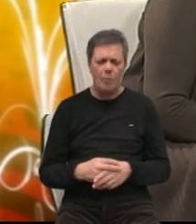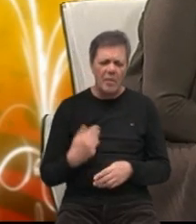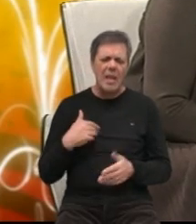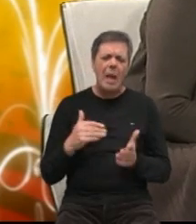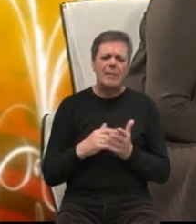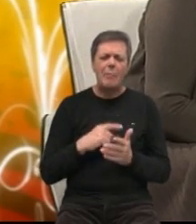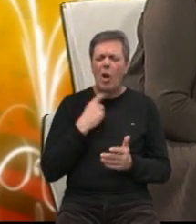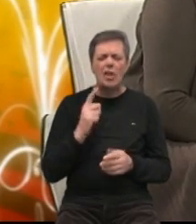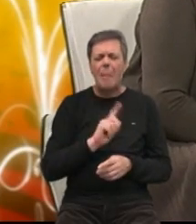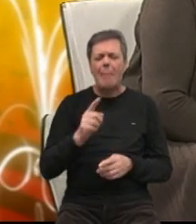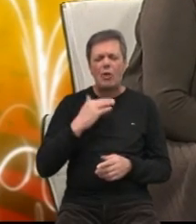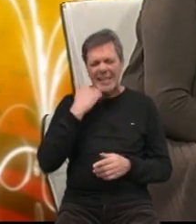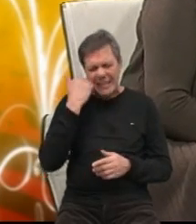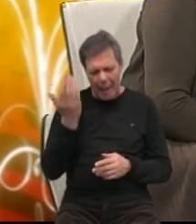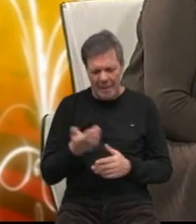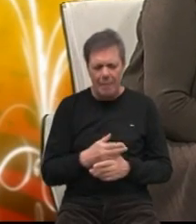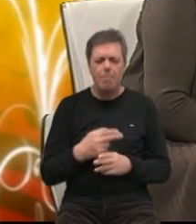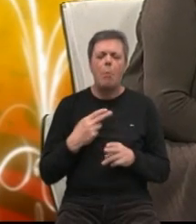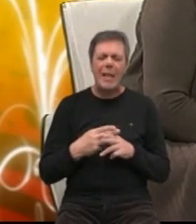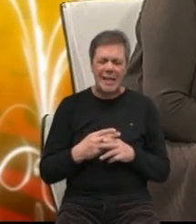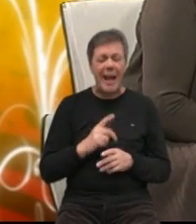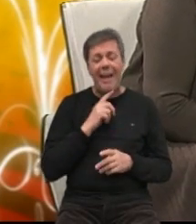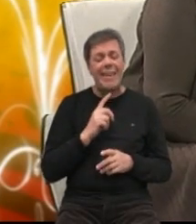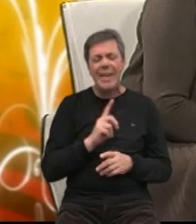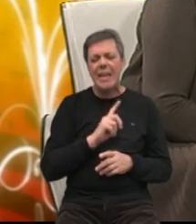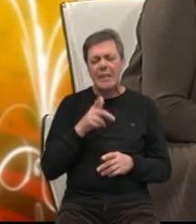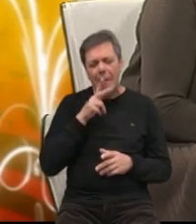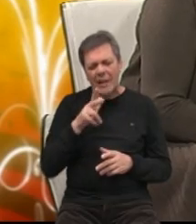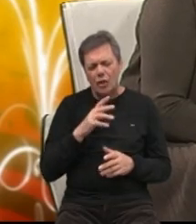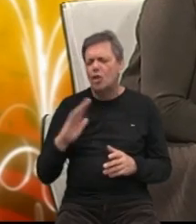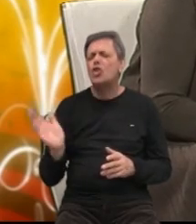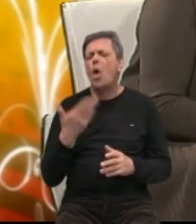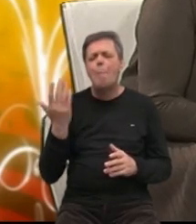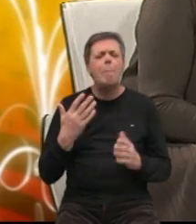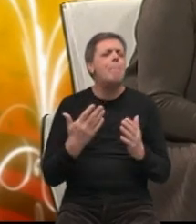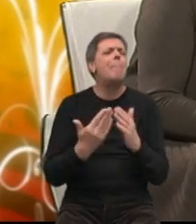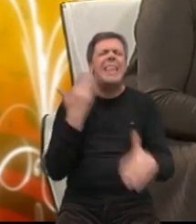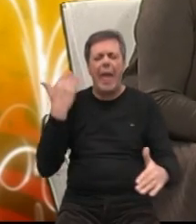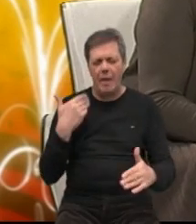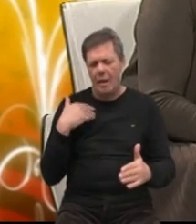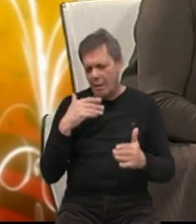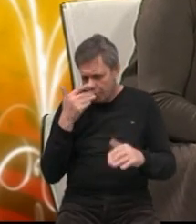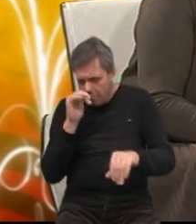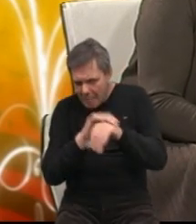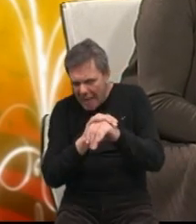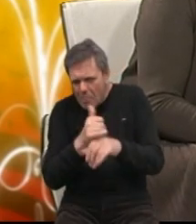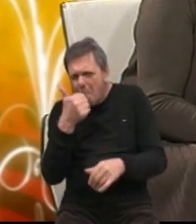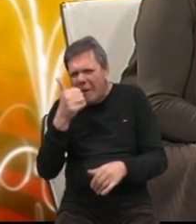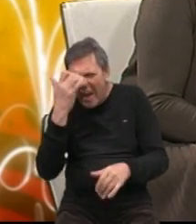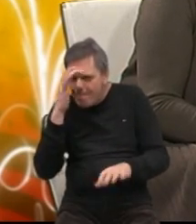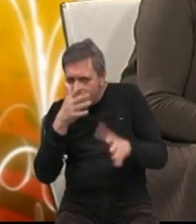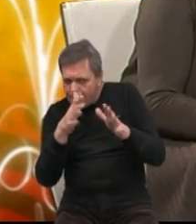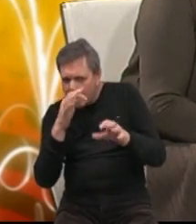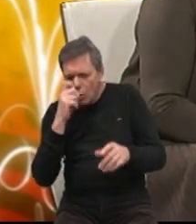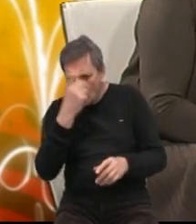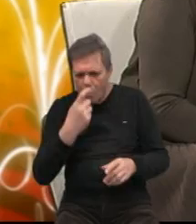ne sramiti jedna svojih rečenica. Bolesnika i treba se potražiti čim prije, čim vidimo prve znake